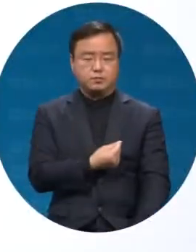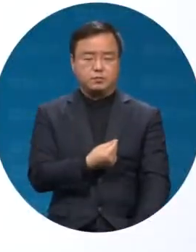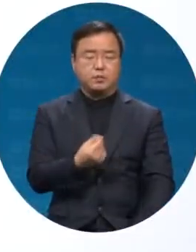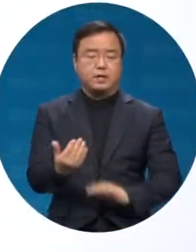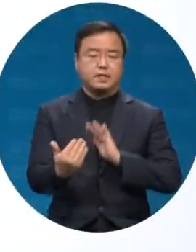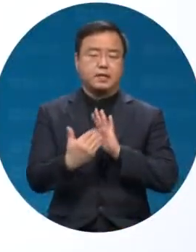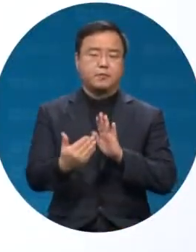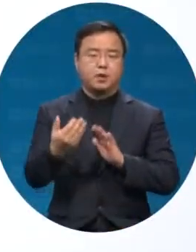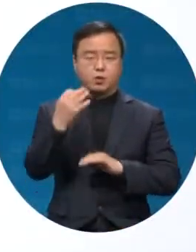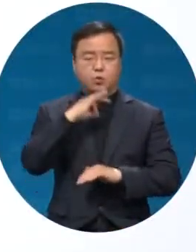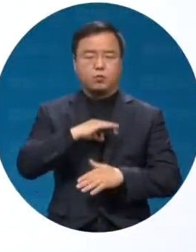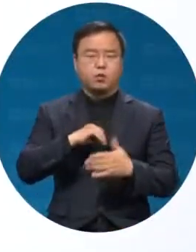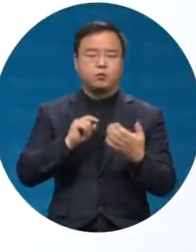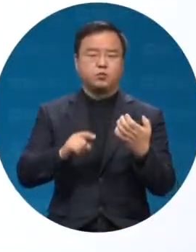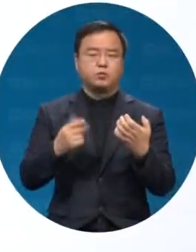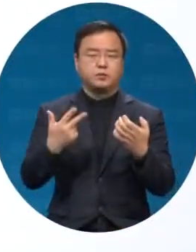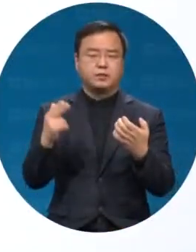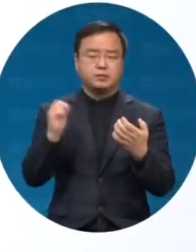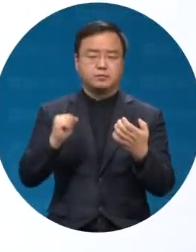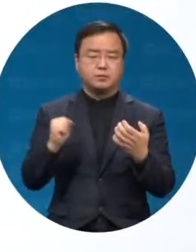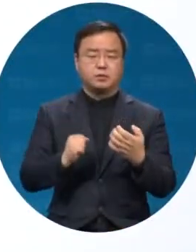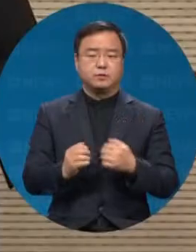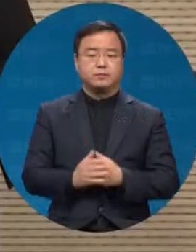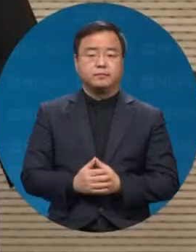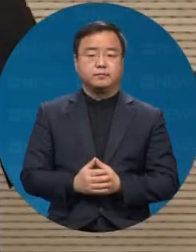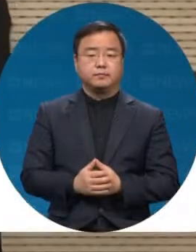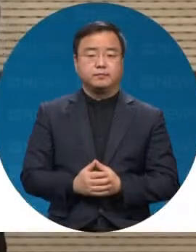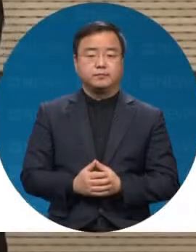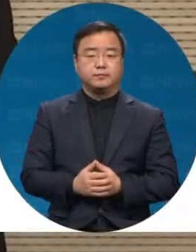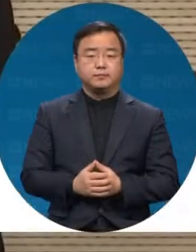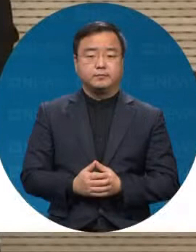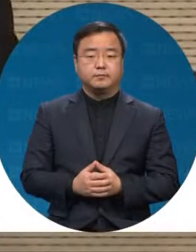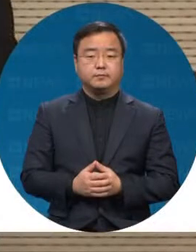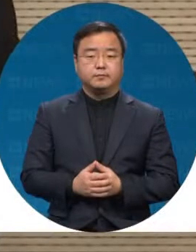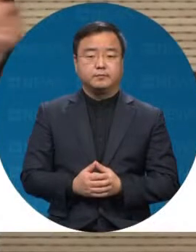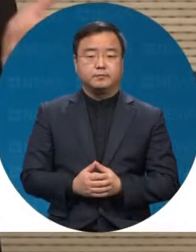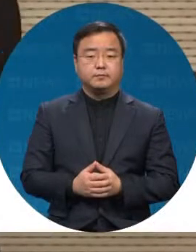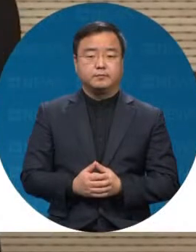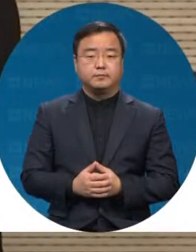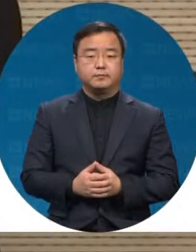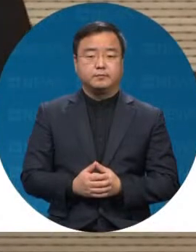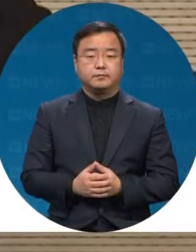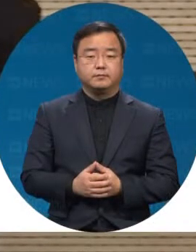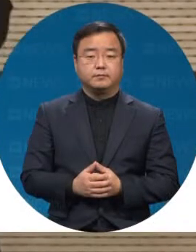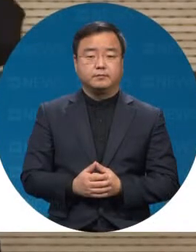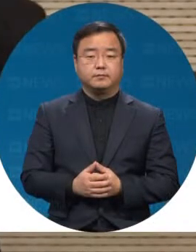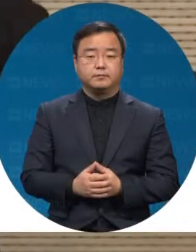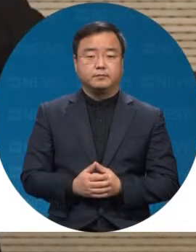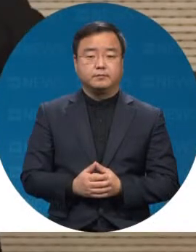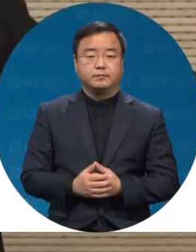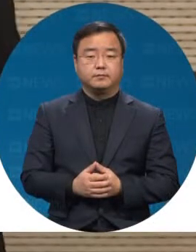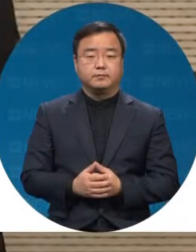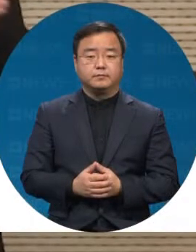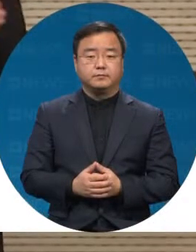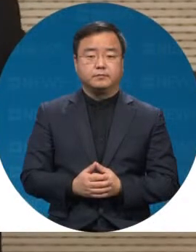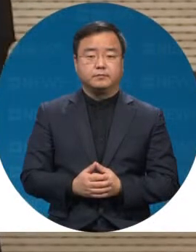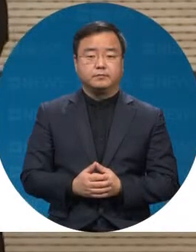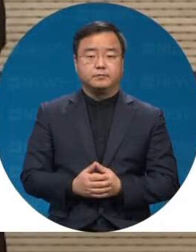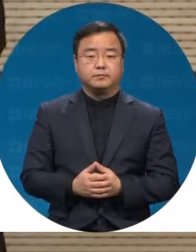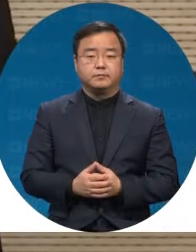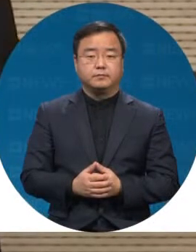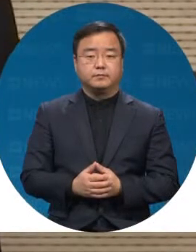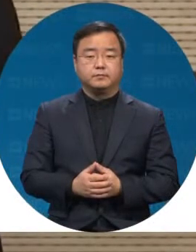예방효과는 90.7%였습니다. 접종 시점에 대한 부분들이나 이런 어떤 시행에 대한